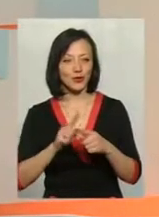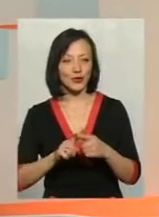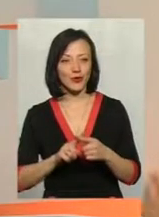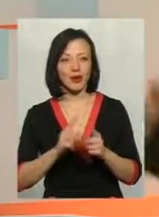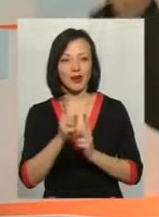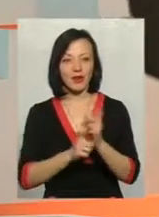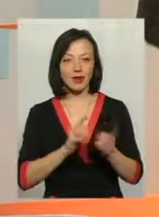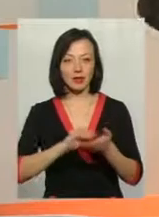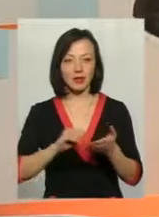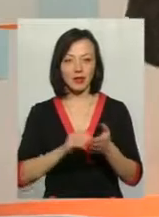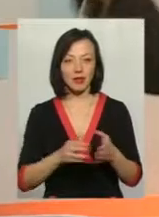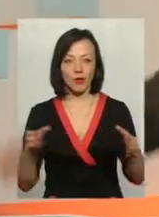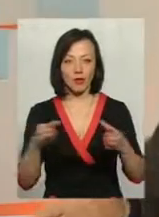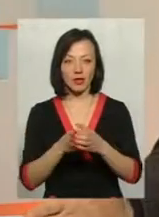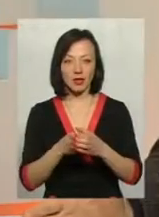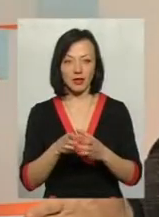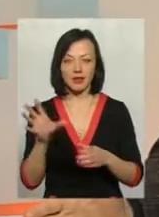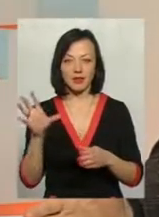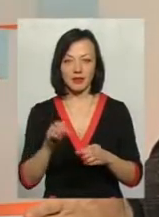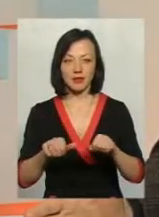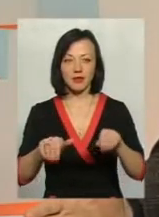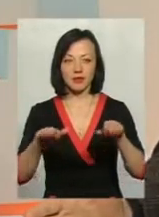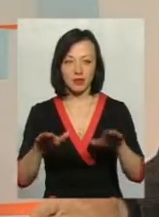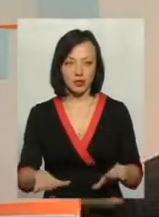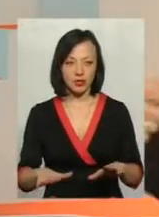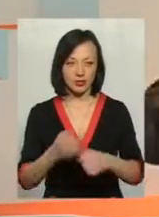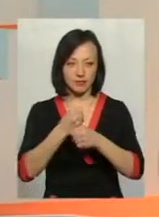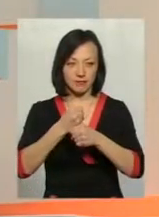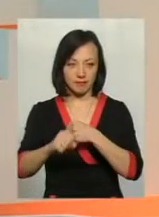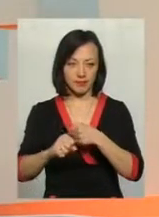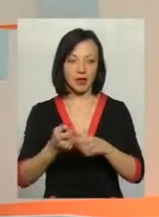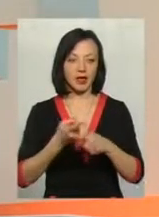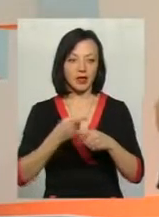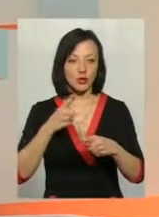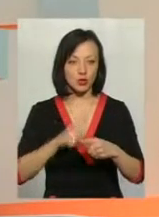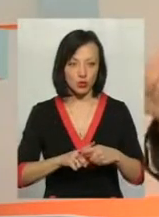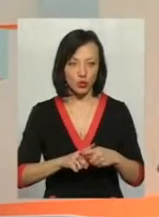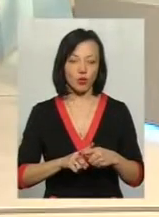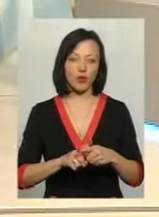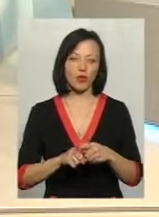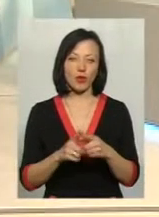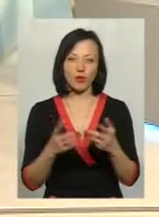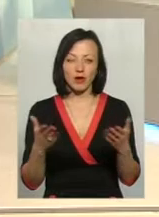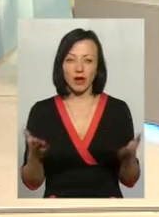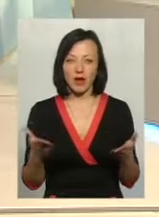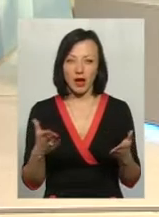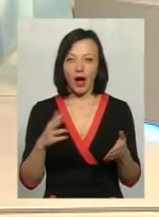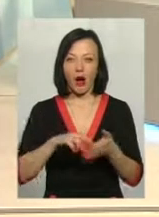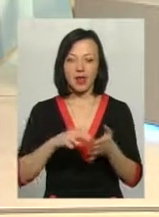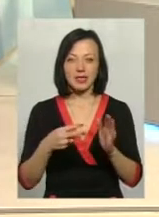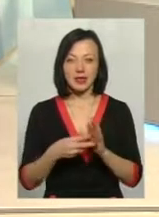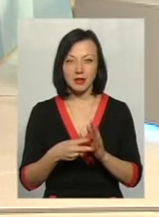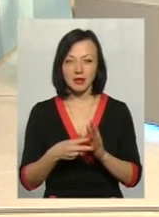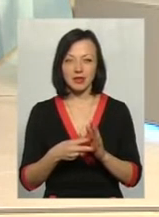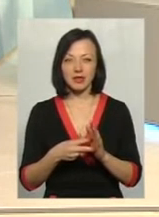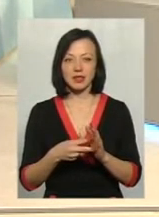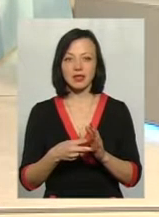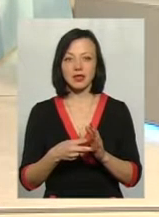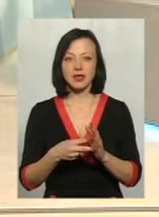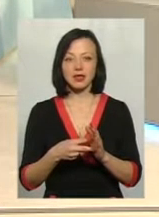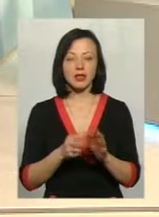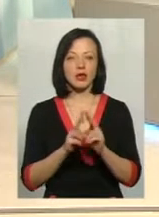написали в комітетах і всім вирішили натягнути на голову. Цю концепцію, зрозумійте, логіка, гроші за пацієнтом, профілактика, рання